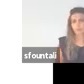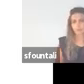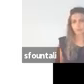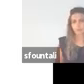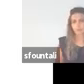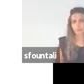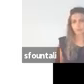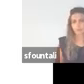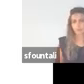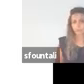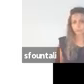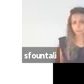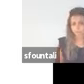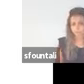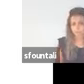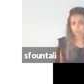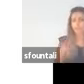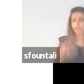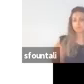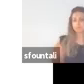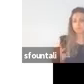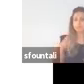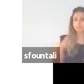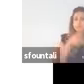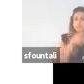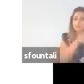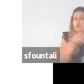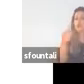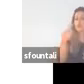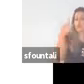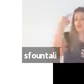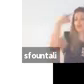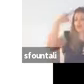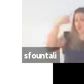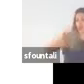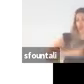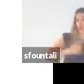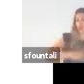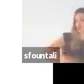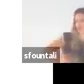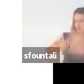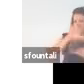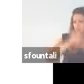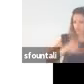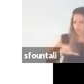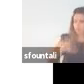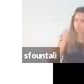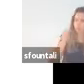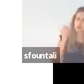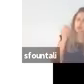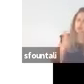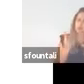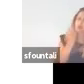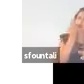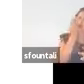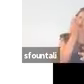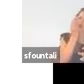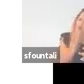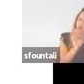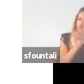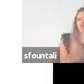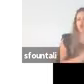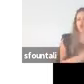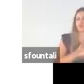Ωστόσο, δεν πρόκειται μόνο για την αλλαγή των νόμων. Η καλή νόμη σε ό,τι αφορά αυτό είναι πάρα πολύ αναγκαία, όπως βλέπουμε στην περίπτωση